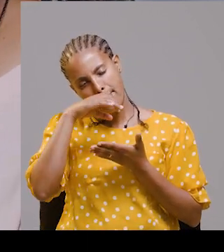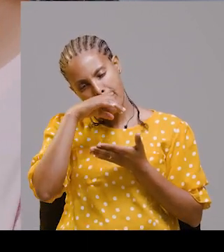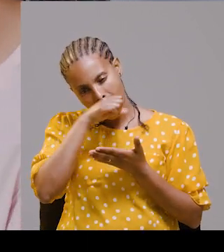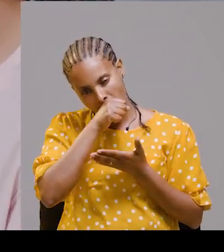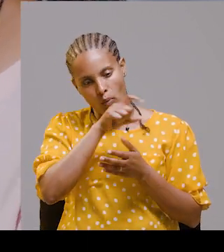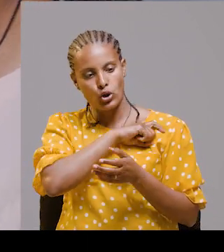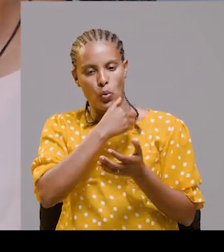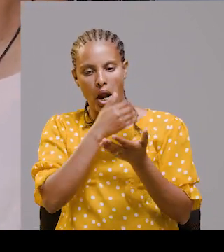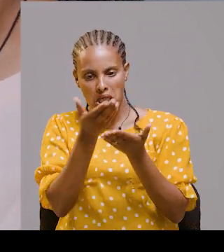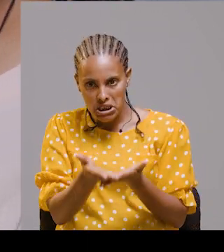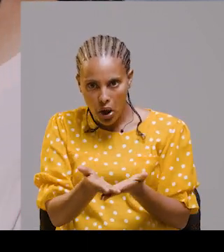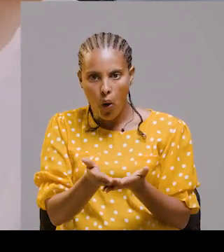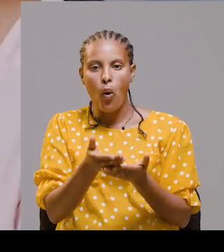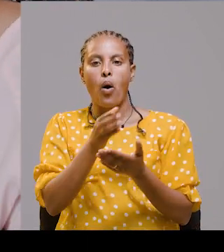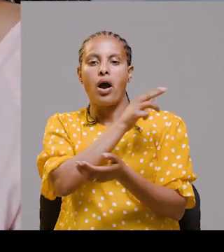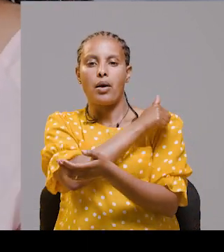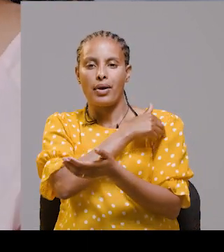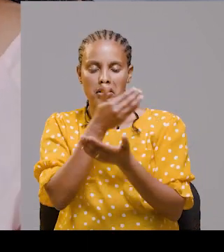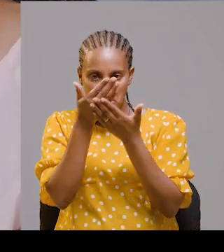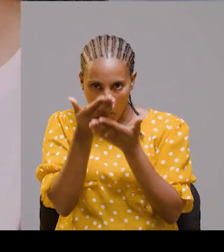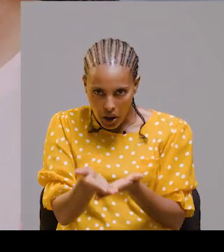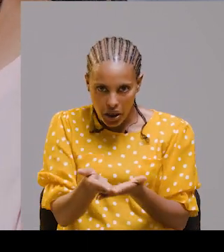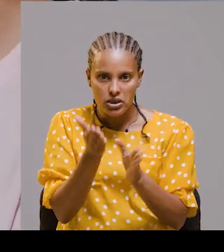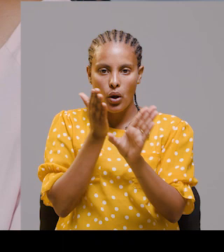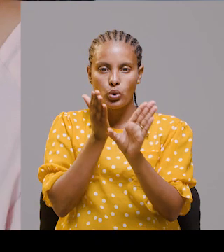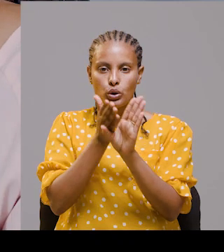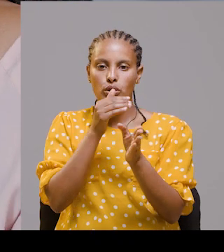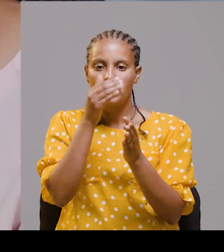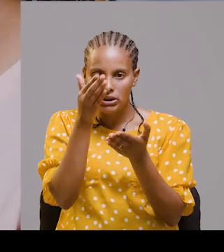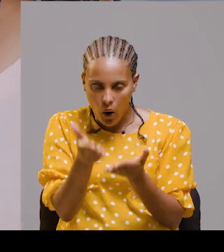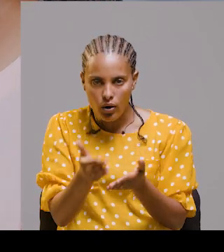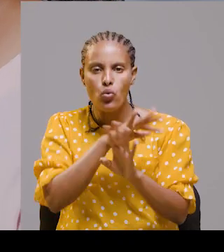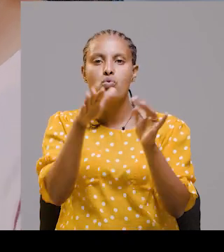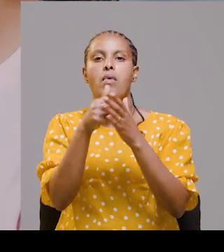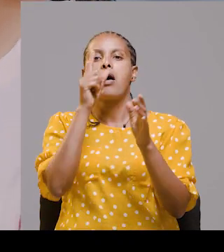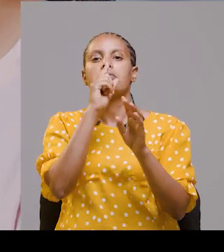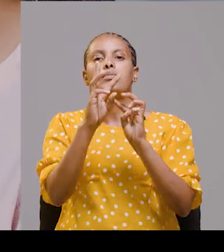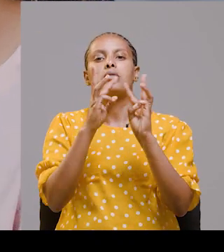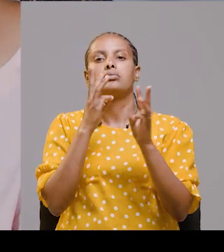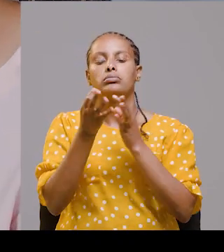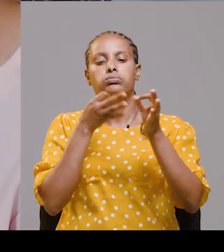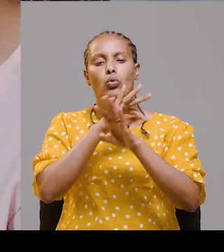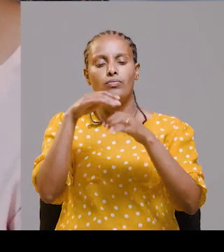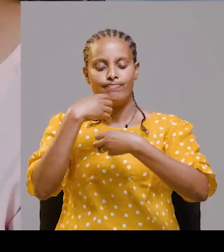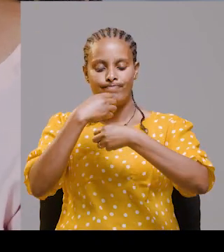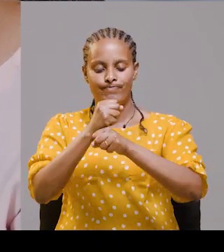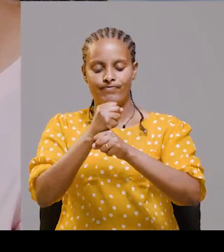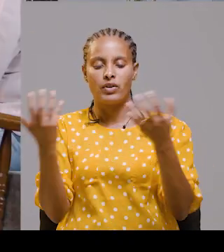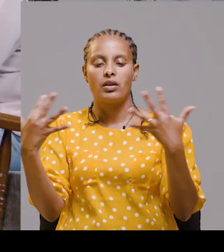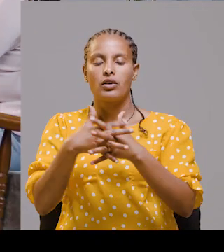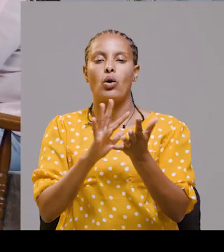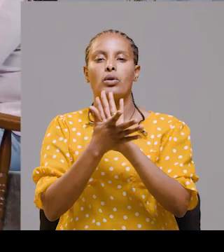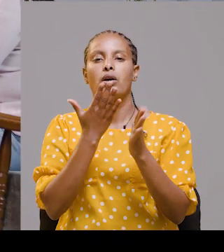አለ ፖሊሱም አለና ሳይኮሶሻል ሰፖርት የሚሰጣት እዛው ይኖራል ማለት ስለዚህ እነሱ ነገሮች ኮምፕሬሄንሲቭ የሆኑ ናቸው አንደኛ